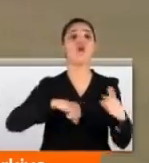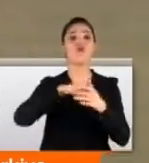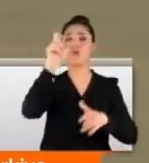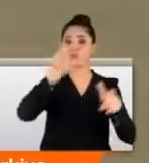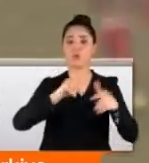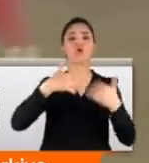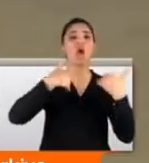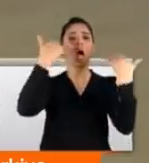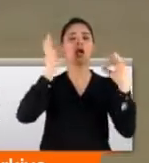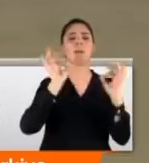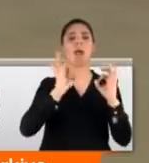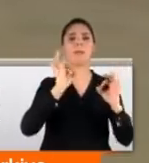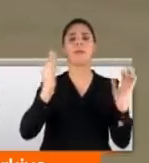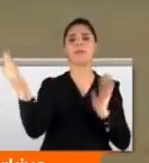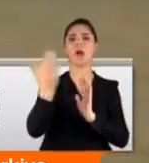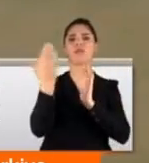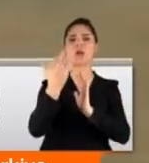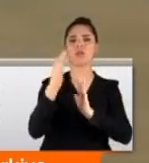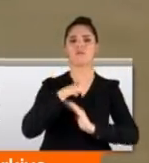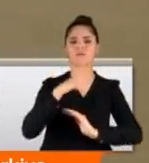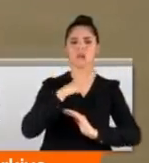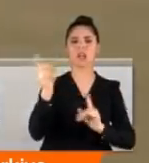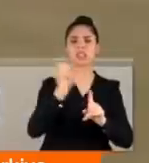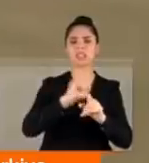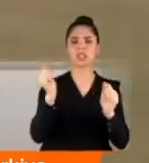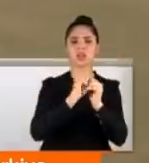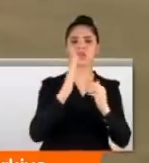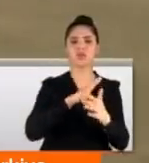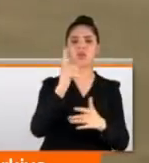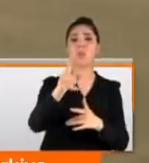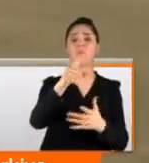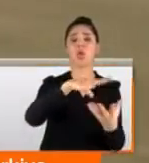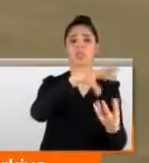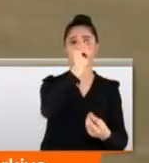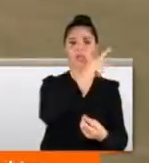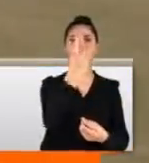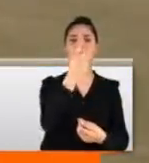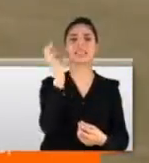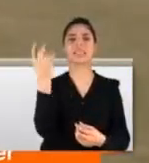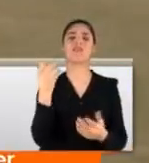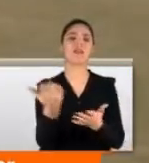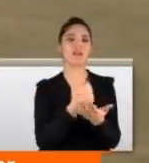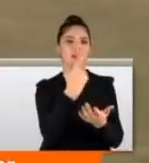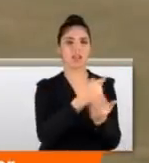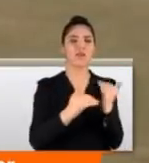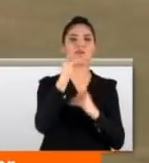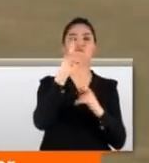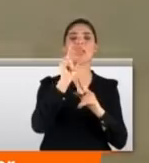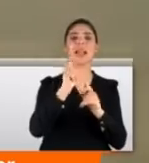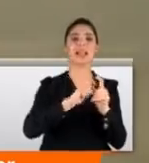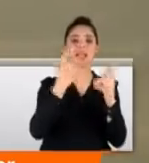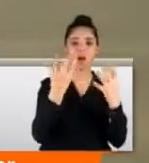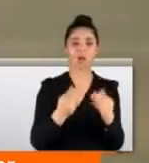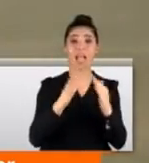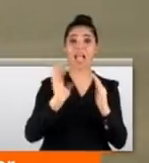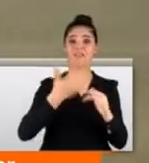ve hakem sık sık karşı karşıya geldi. Deplasman takımı Turon Yaypan maçı 1-0 kazandı ve üst lige çıktı. Ama ev